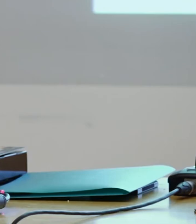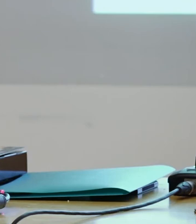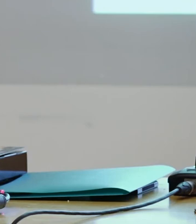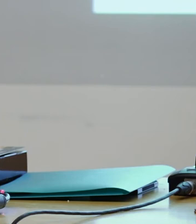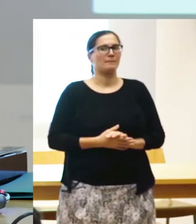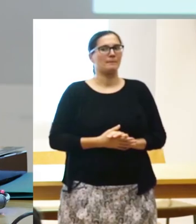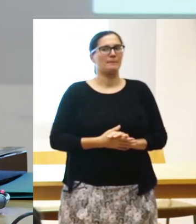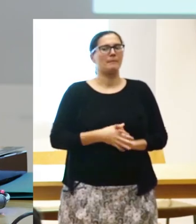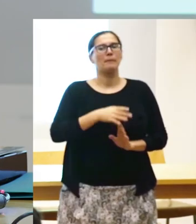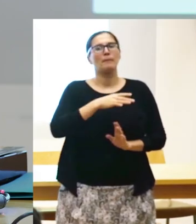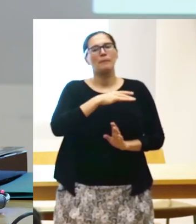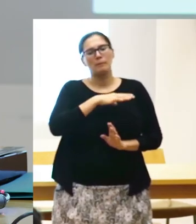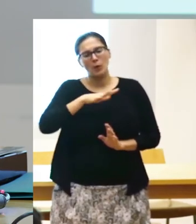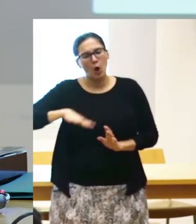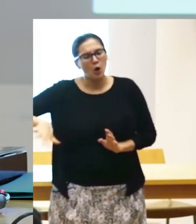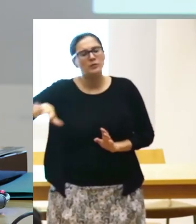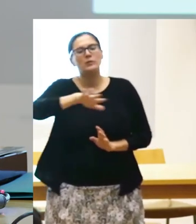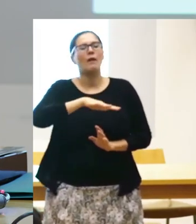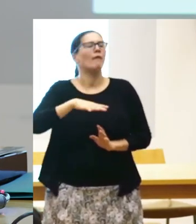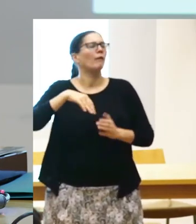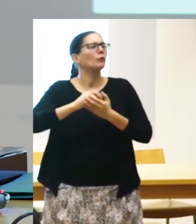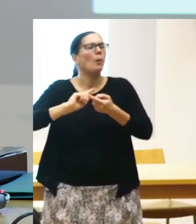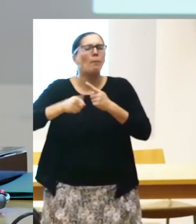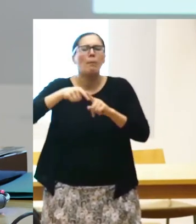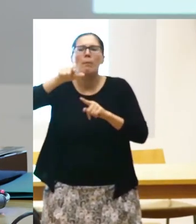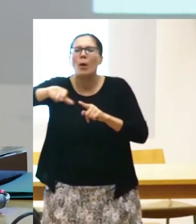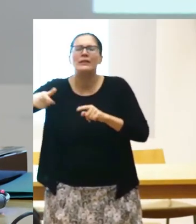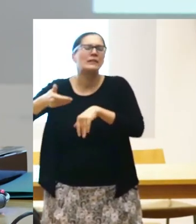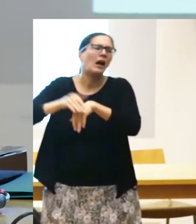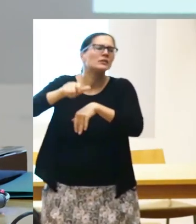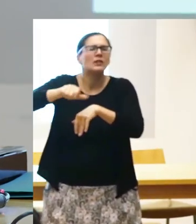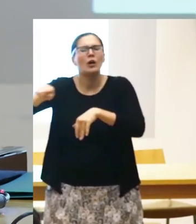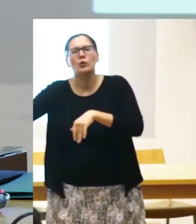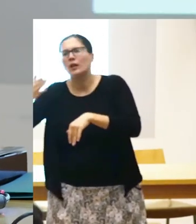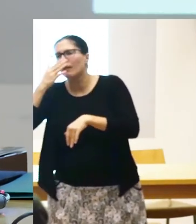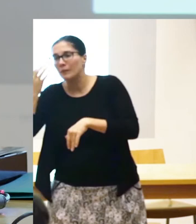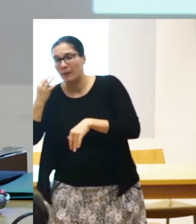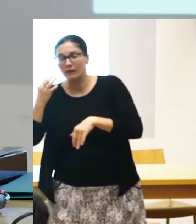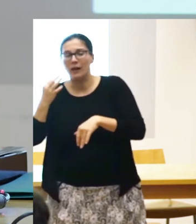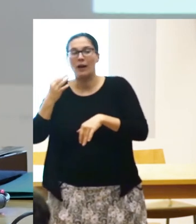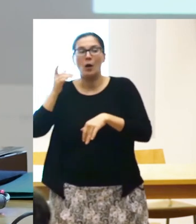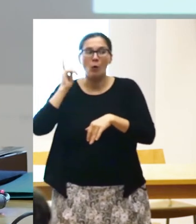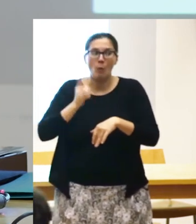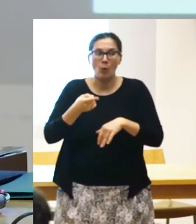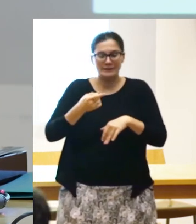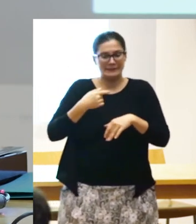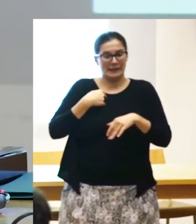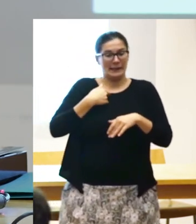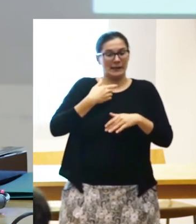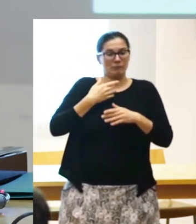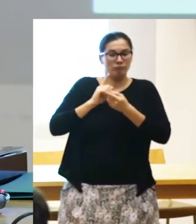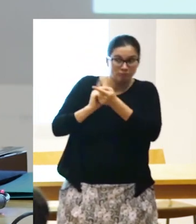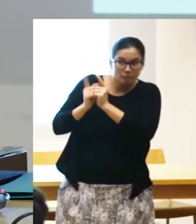prostředí, zejména jakoby v prostředí politické reprezentace města, dostat ten projekt do stádia, kdy už